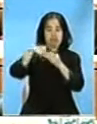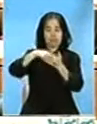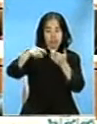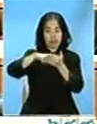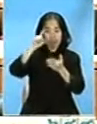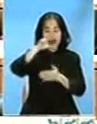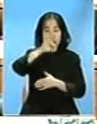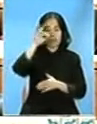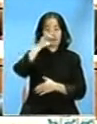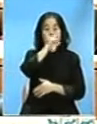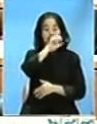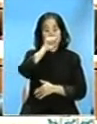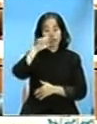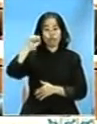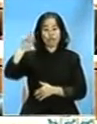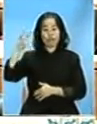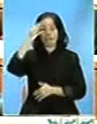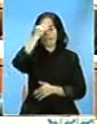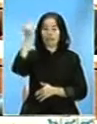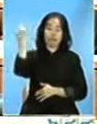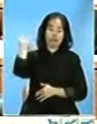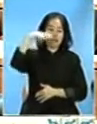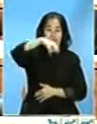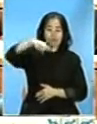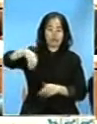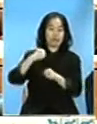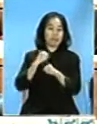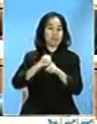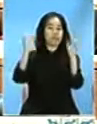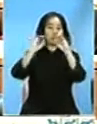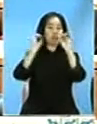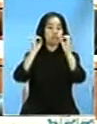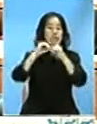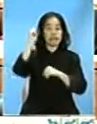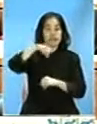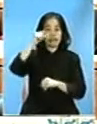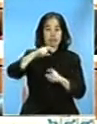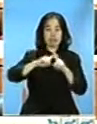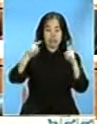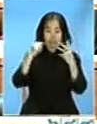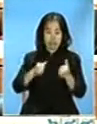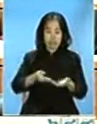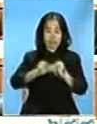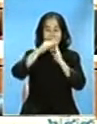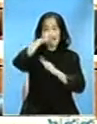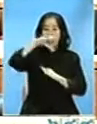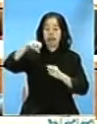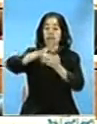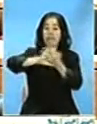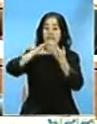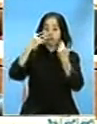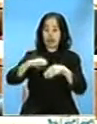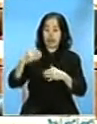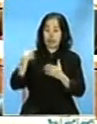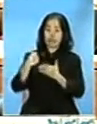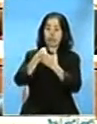วเพราะไม่มีองค์กรท้องถิ่นเหล่านี้ไม่มีสมาชิกในระดับท้องถิ่นเหล่านี้มาคอยเป็นปากเป็นเสียงมาคอยช่วย